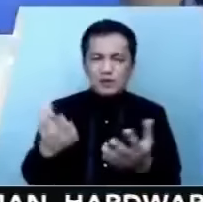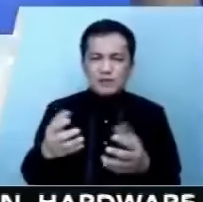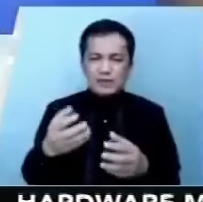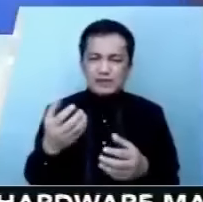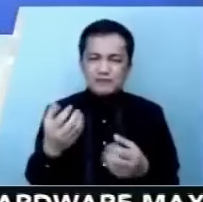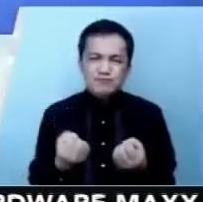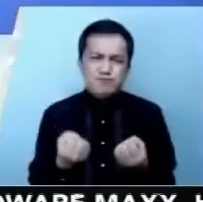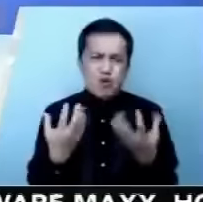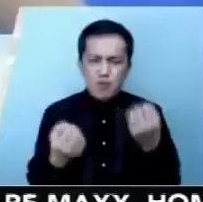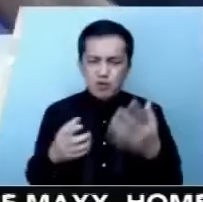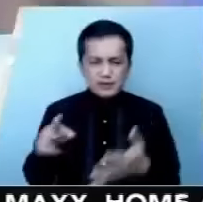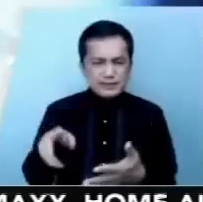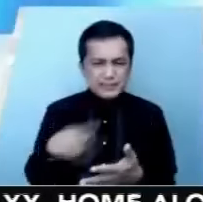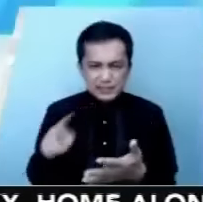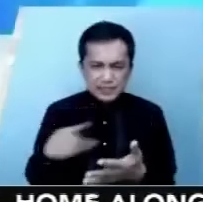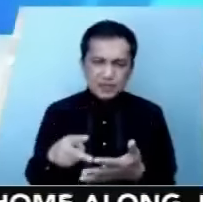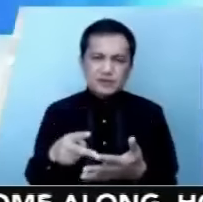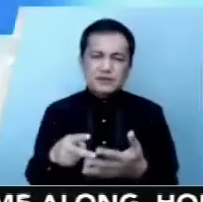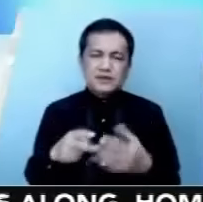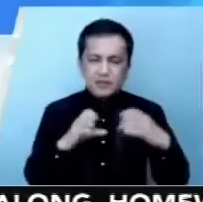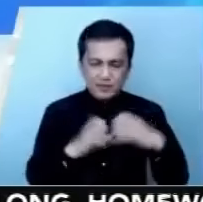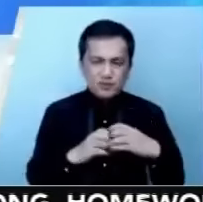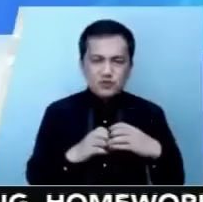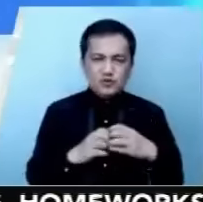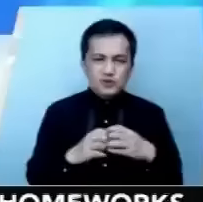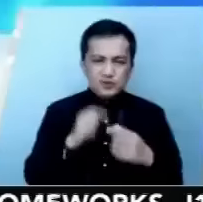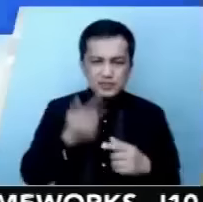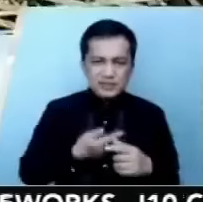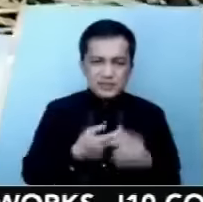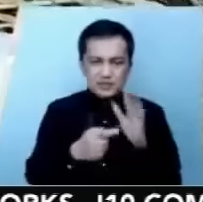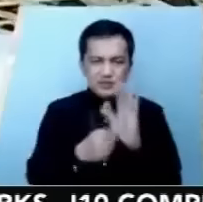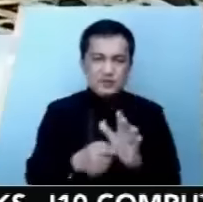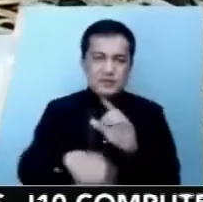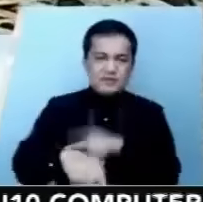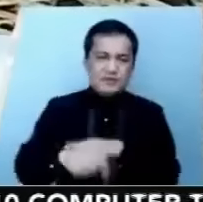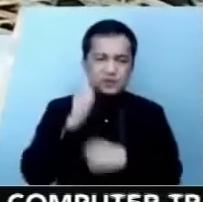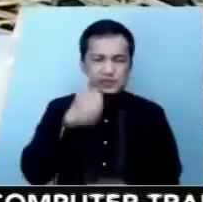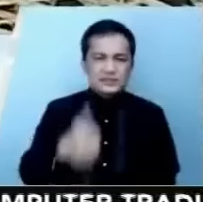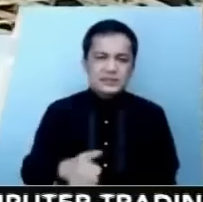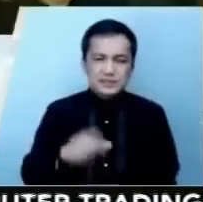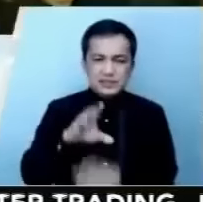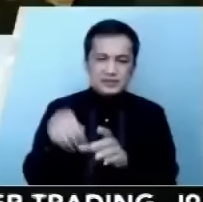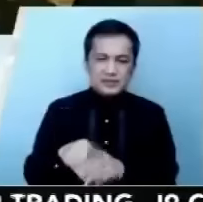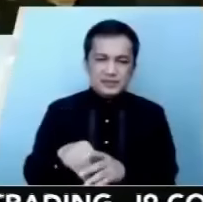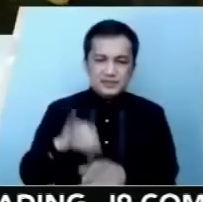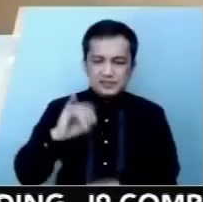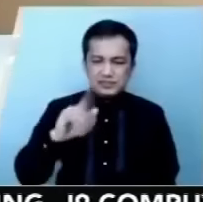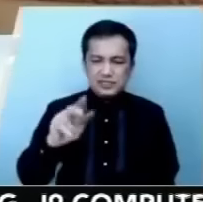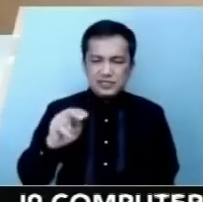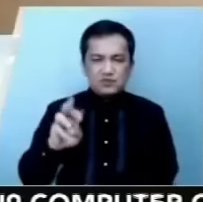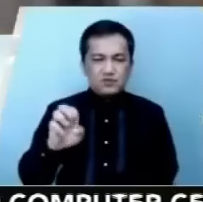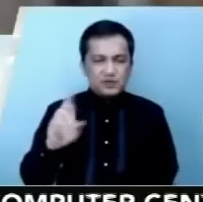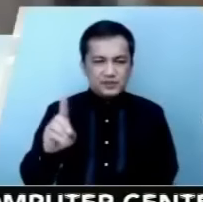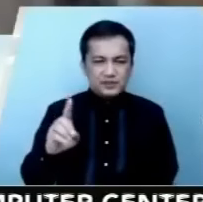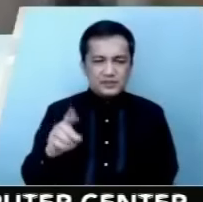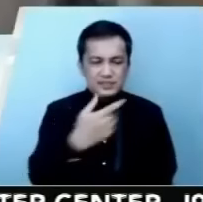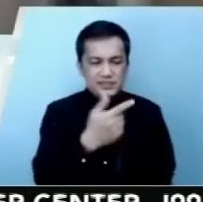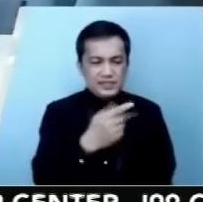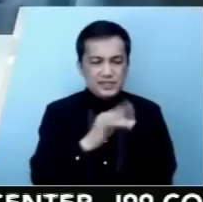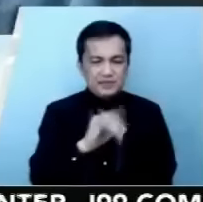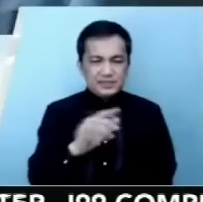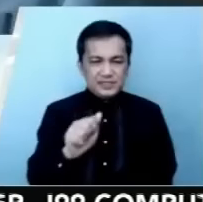ang mga pasabog na kapuso guest sa Showtime bukas kabilang naa jilan ward Gaby Garcia s